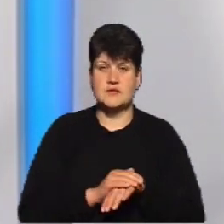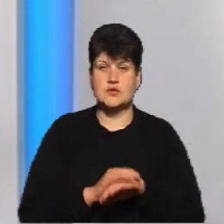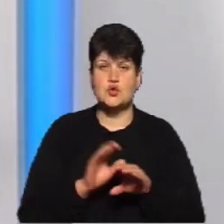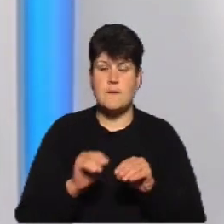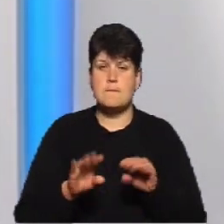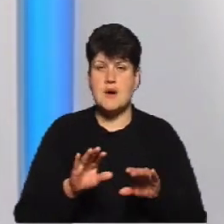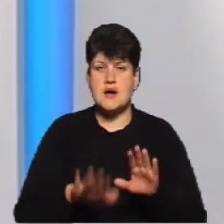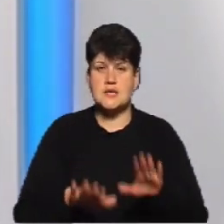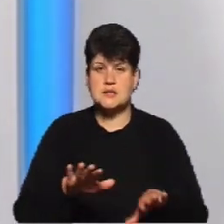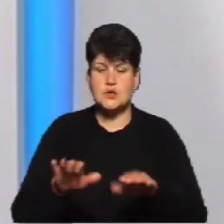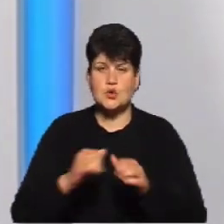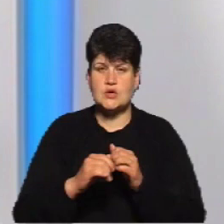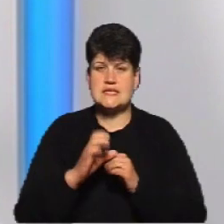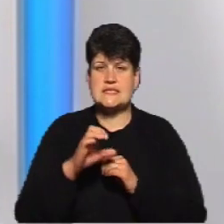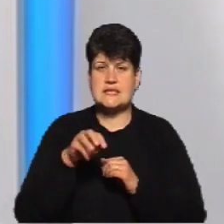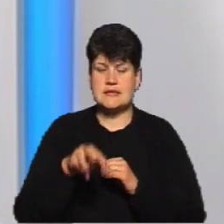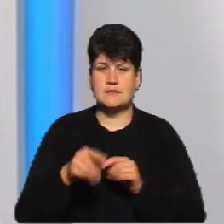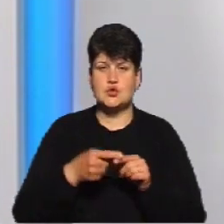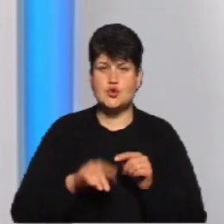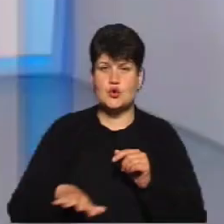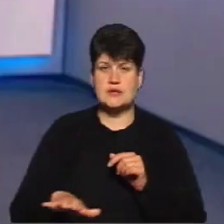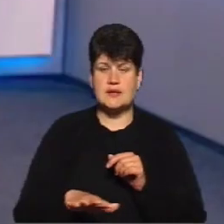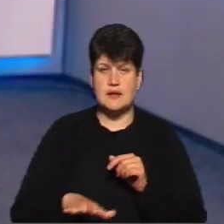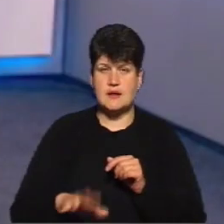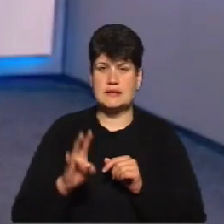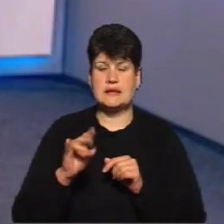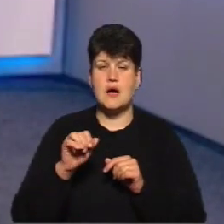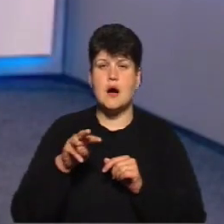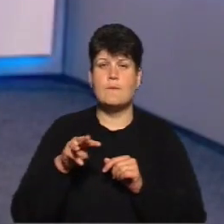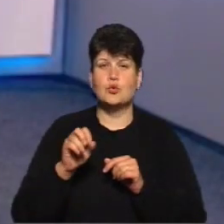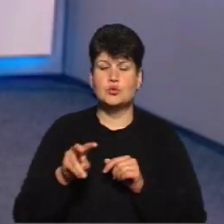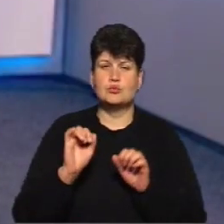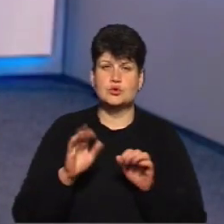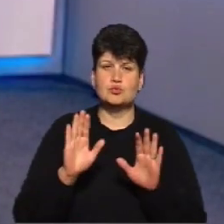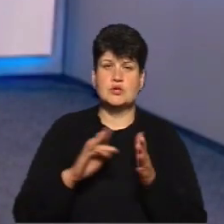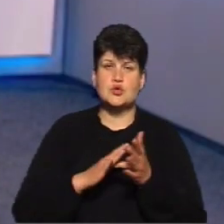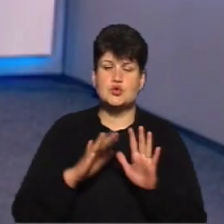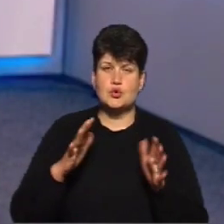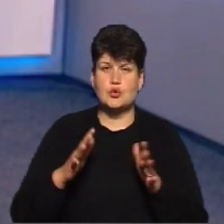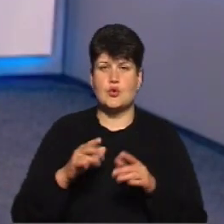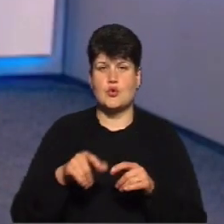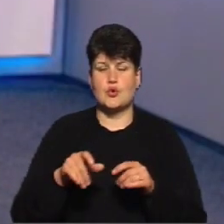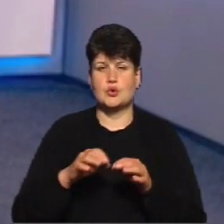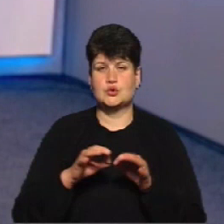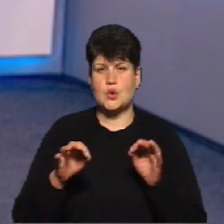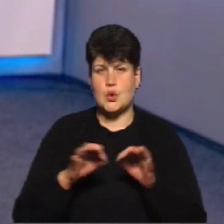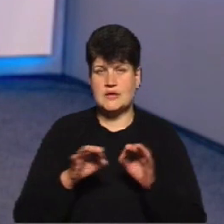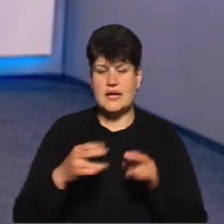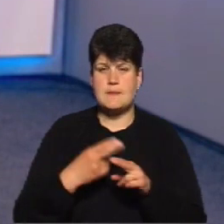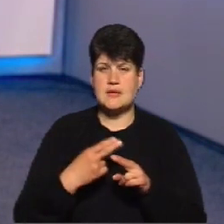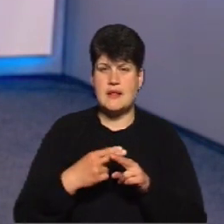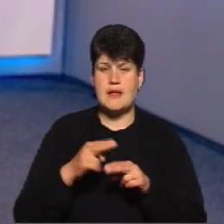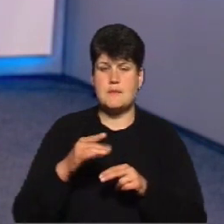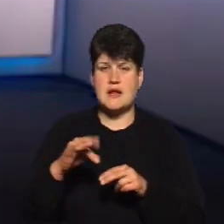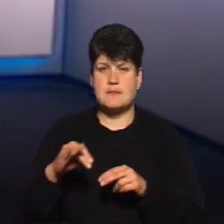сантиметр цього дна, адже в намулі може бути скло, можуть бути різні дроти, металеві предмети, до них можна травмуватися. І